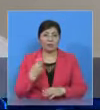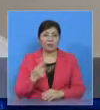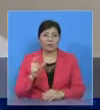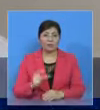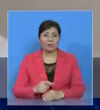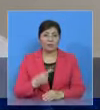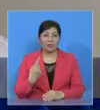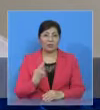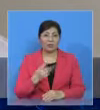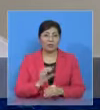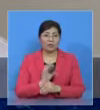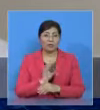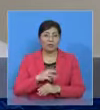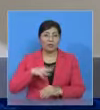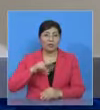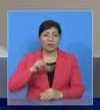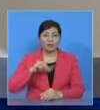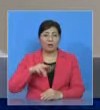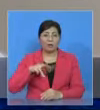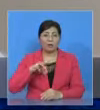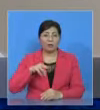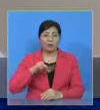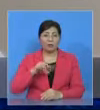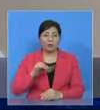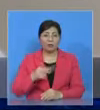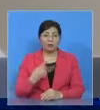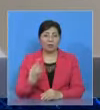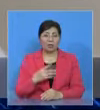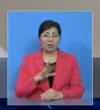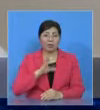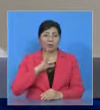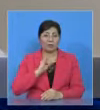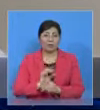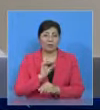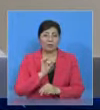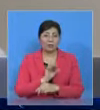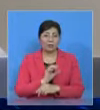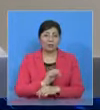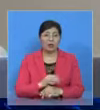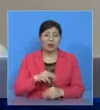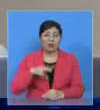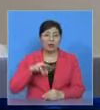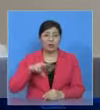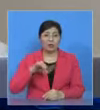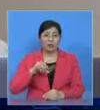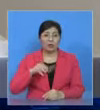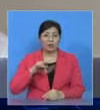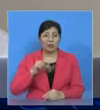них поступил в отделение травматологии, в изолированную травму. Одна пациентка была госпитализирована в отделение политравмы с очередной